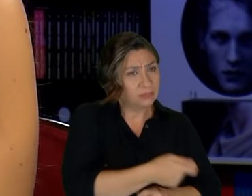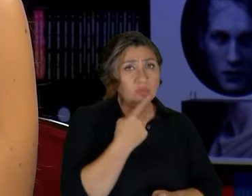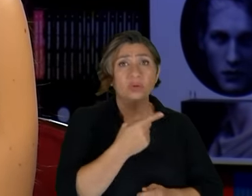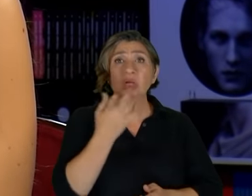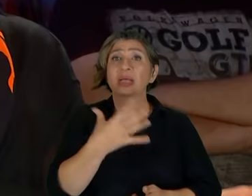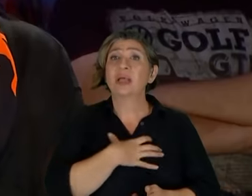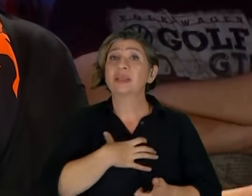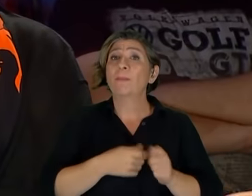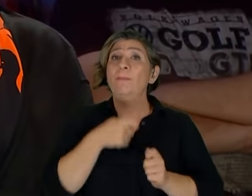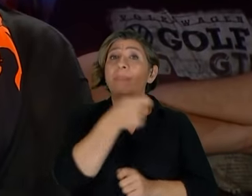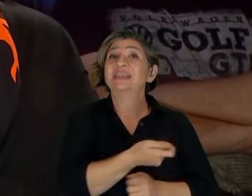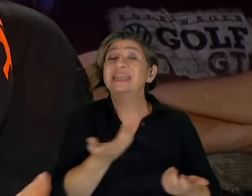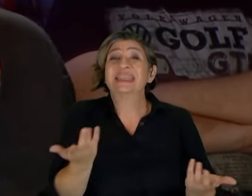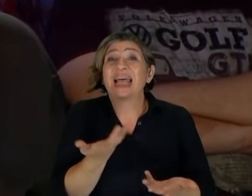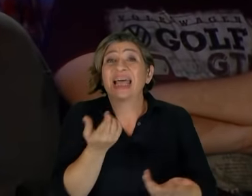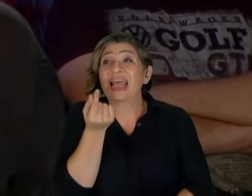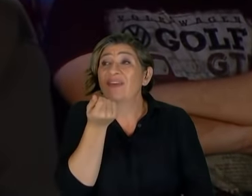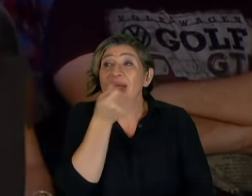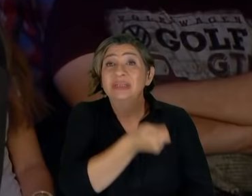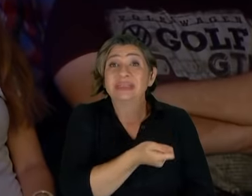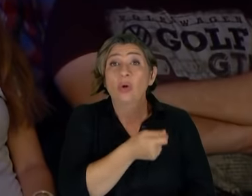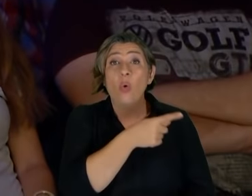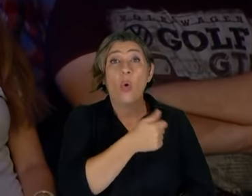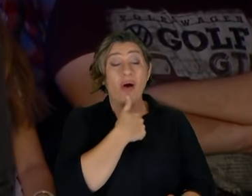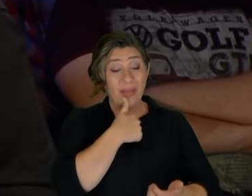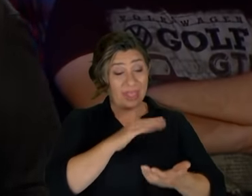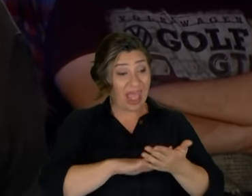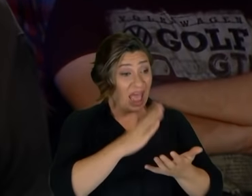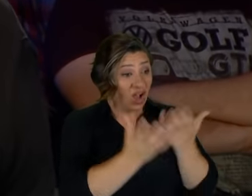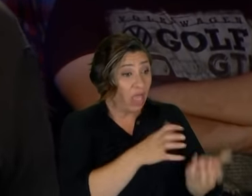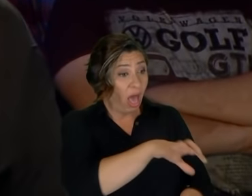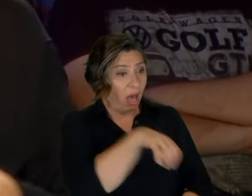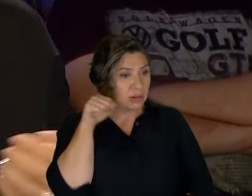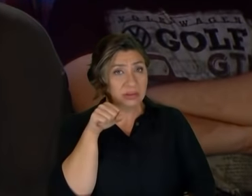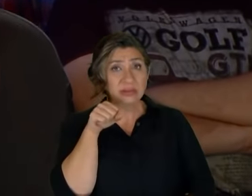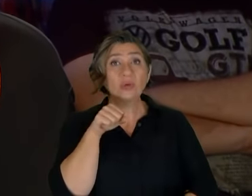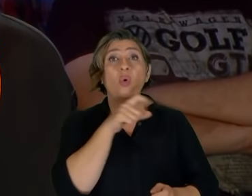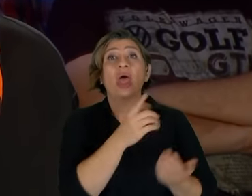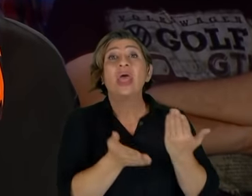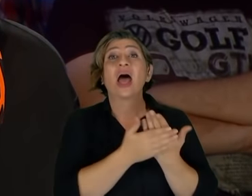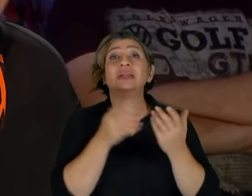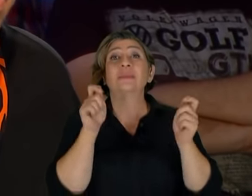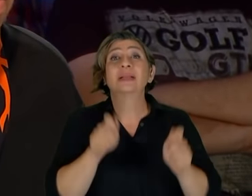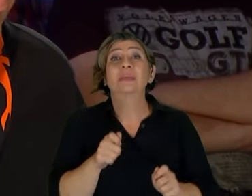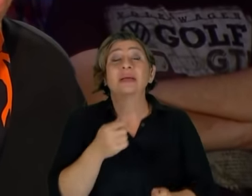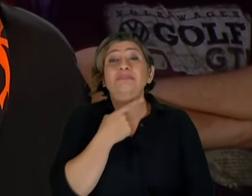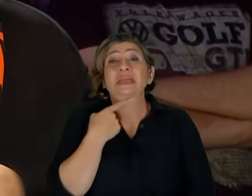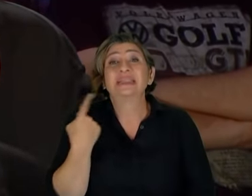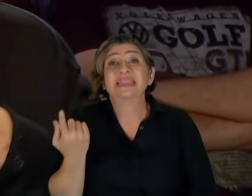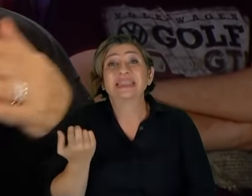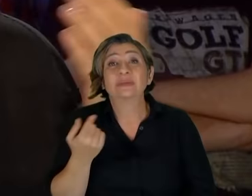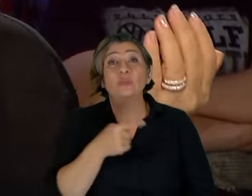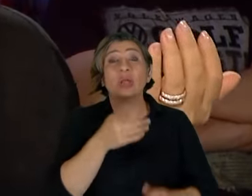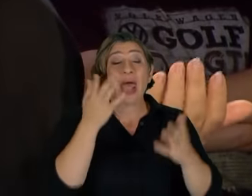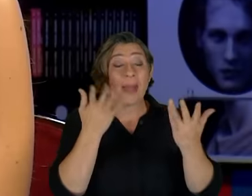Sen kendi parandan versen ne kadar verebilirsin? O adamın elinden kaynağını aldığın sürece ona yardım etmene olanak yok.